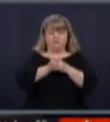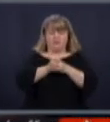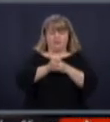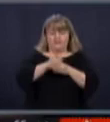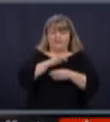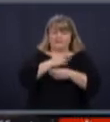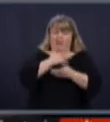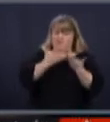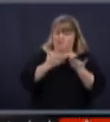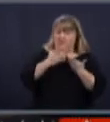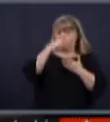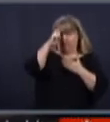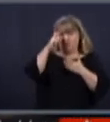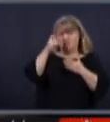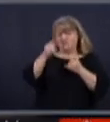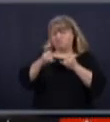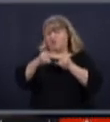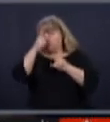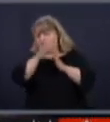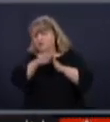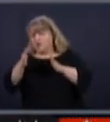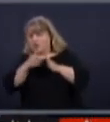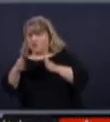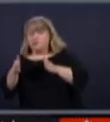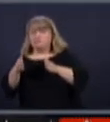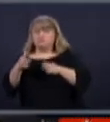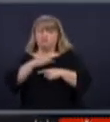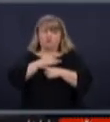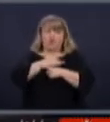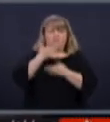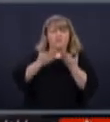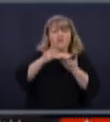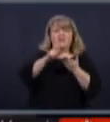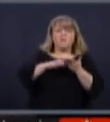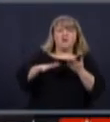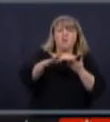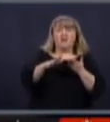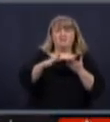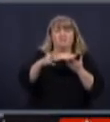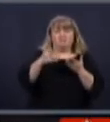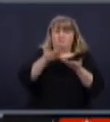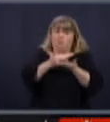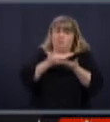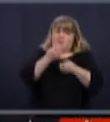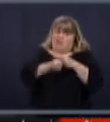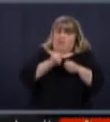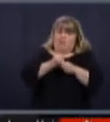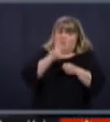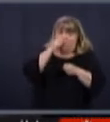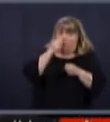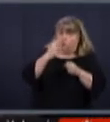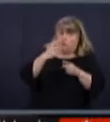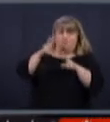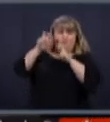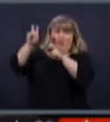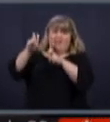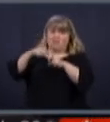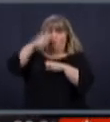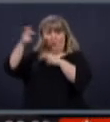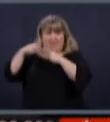l'été, que les Québécois, qui probablement n'iront pas à l'étranger, bien, puissent utiliser les